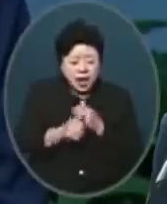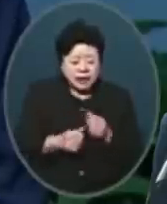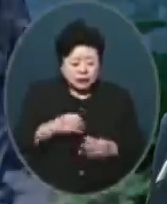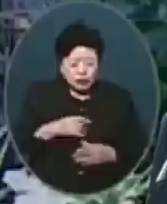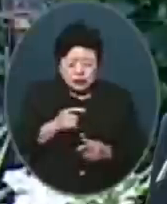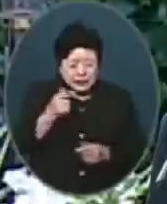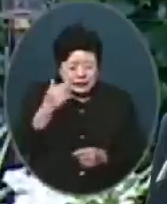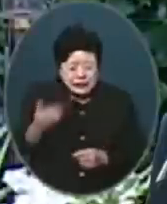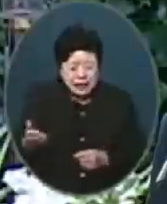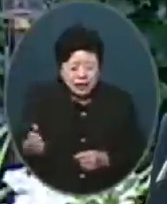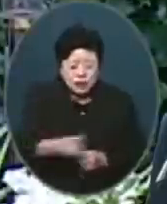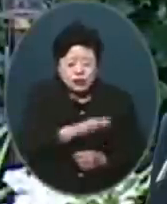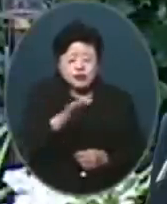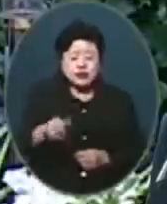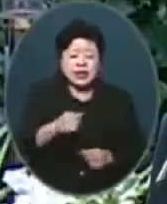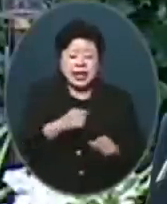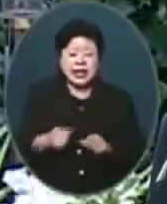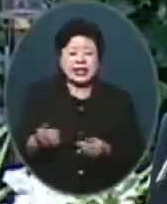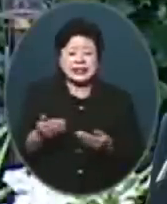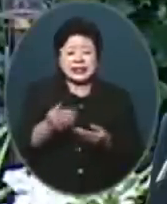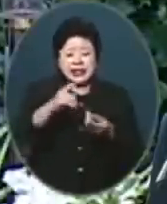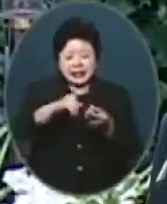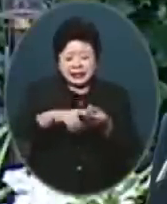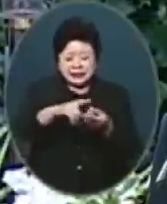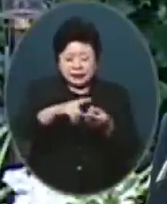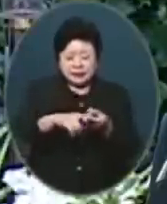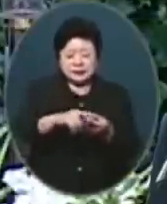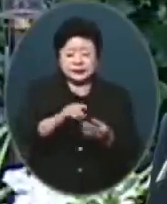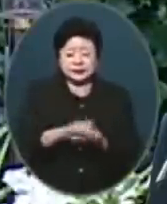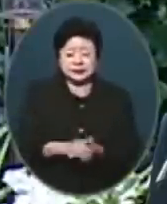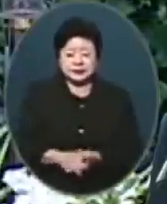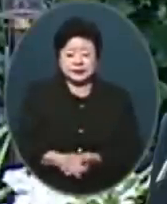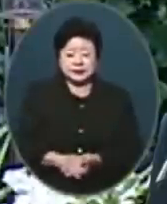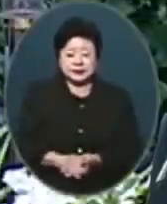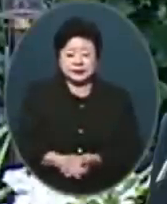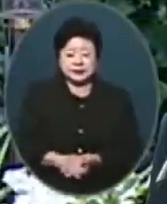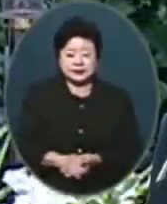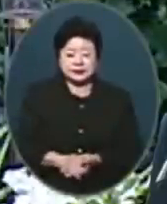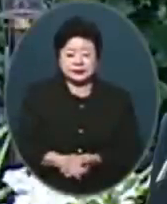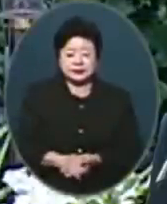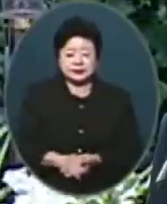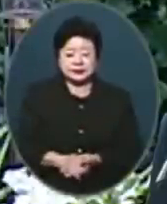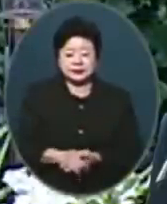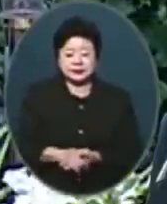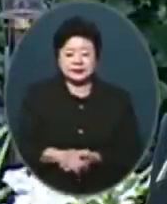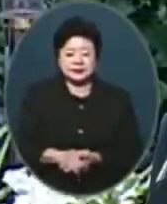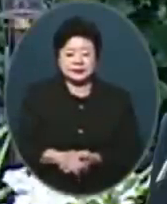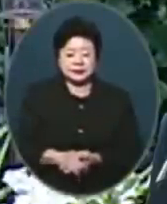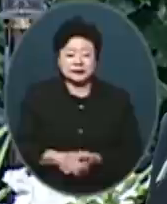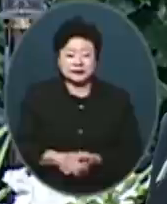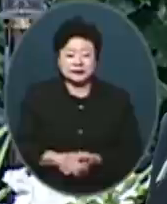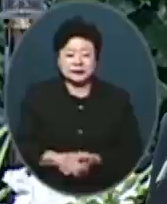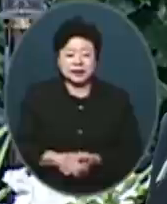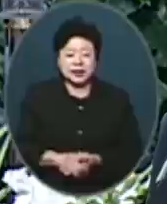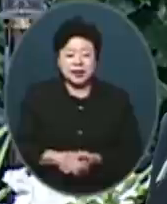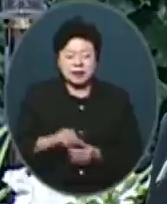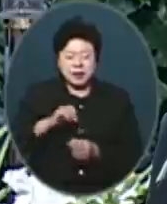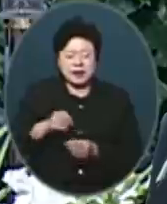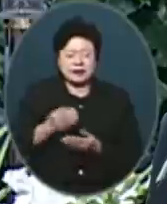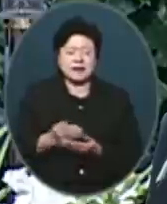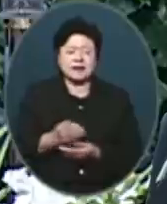두려워하지 않느냐? 우리는 우리가 행한 일에 상당한 보응을 받는 것이니 이에